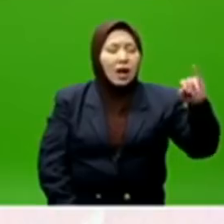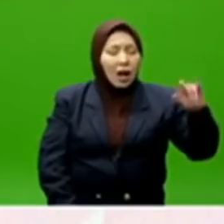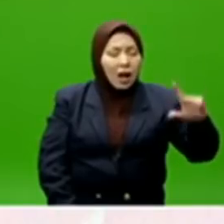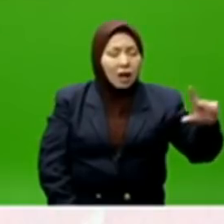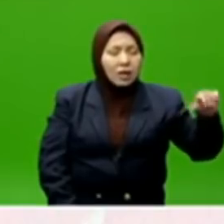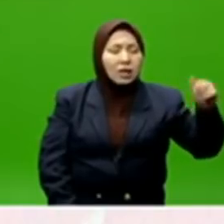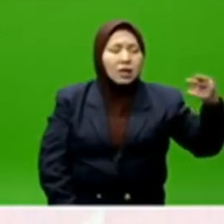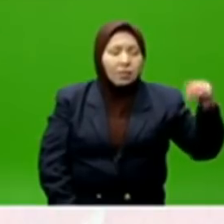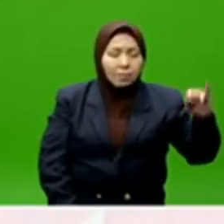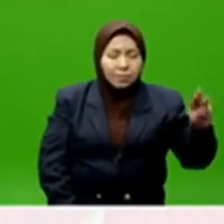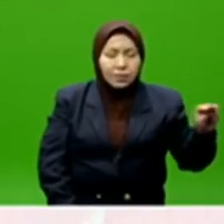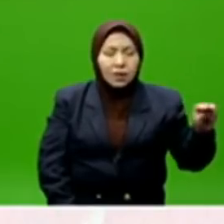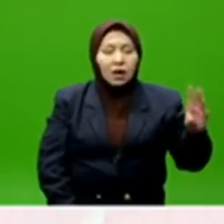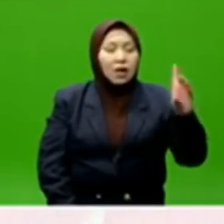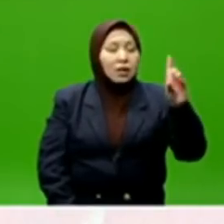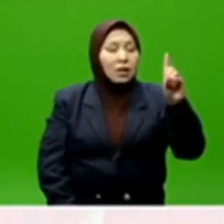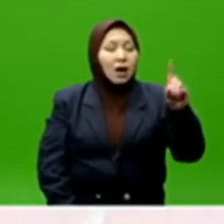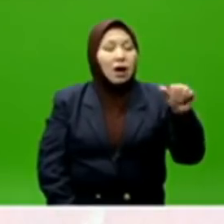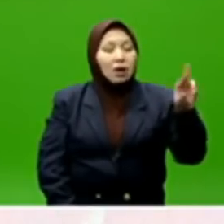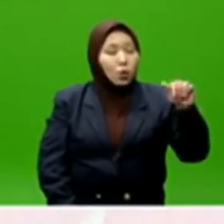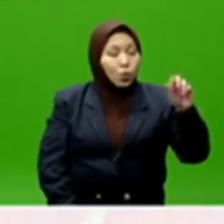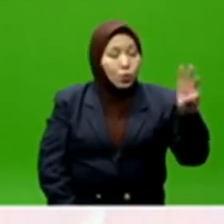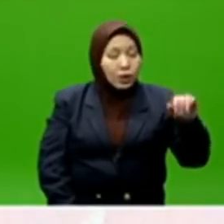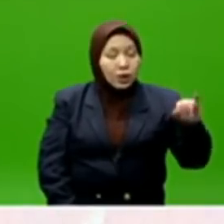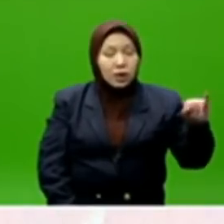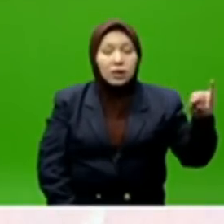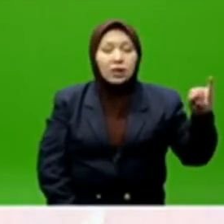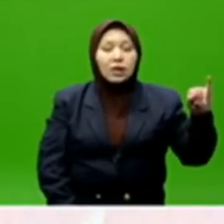ilaihim, tahwi